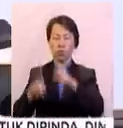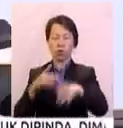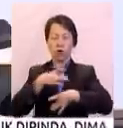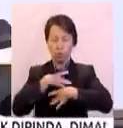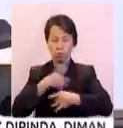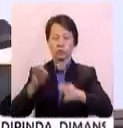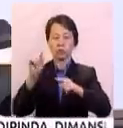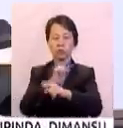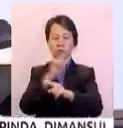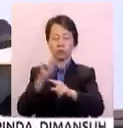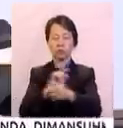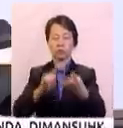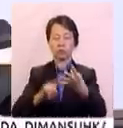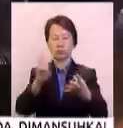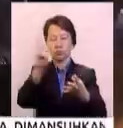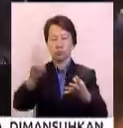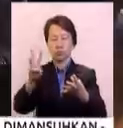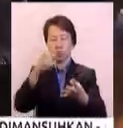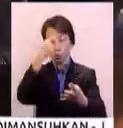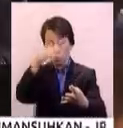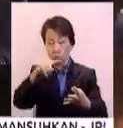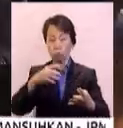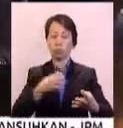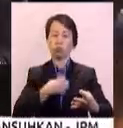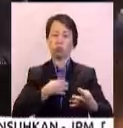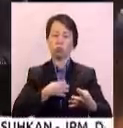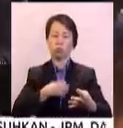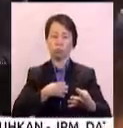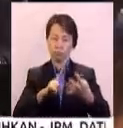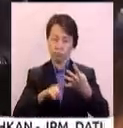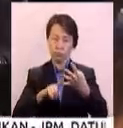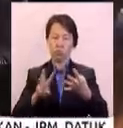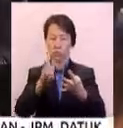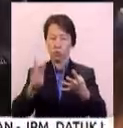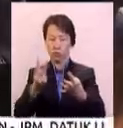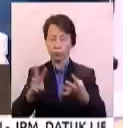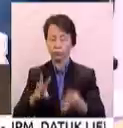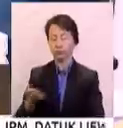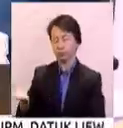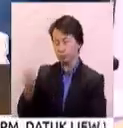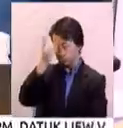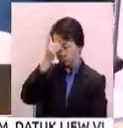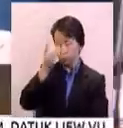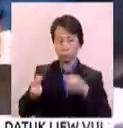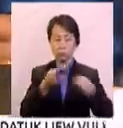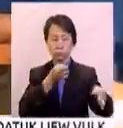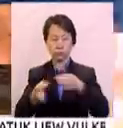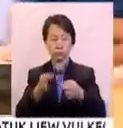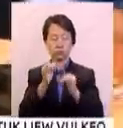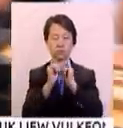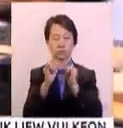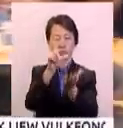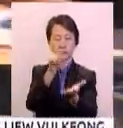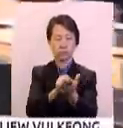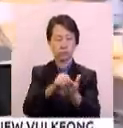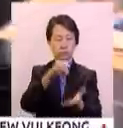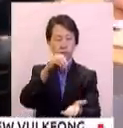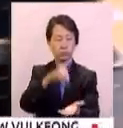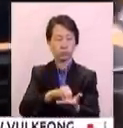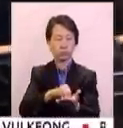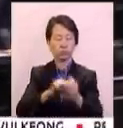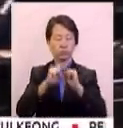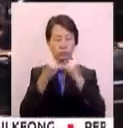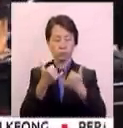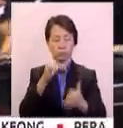yang digunakan oleh pengadu. Datuk Seri Saifuddin menjelaskannya di Ibu Negara dalam sidang media di Menara Suruhanjaya Syarikat